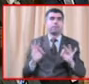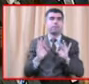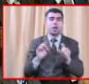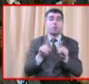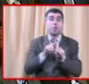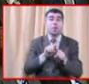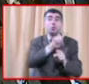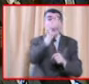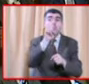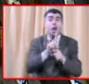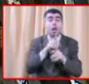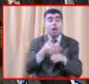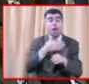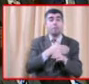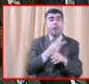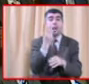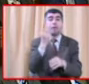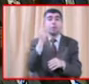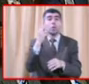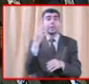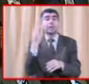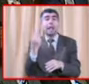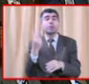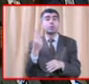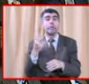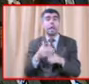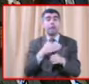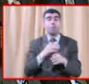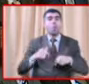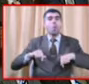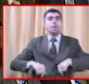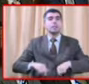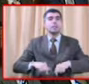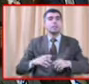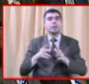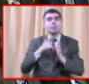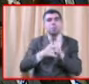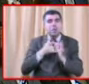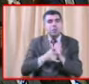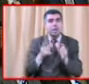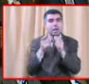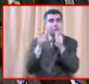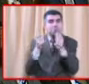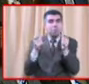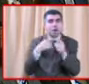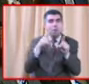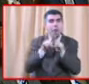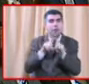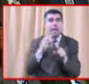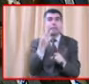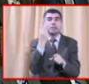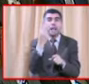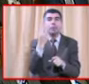في 2012، واللي ضمن الجواب ديالو بلي ان كاين 3300